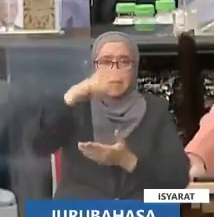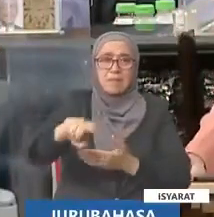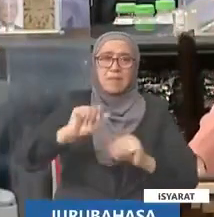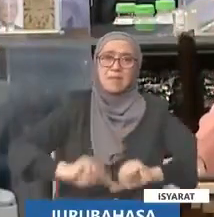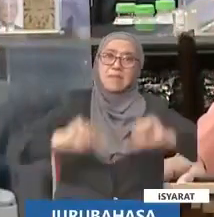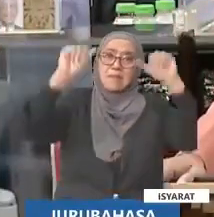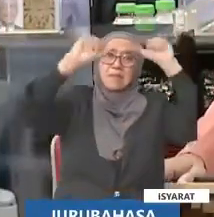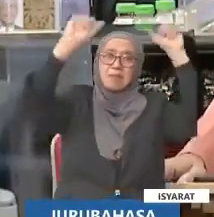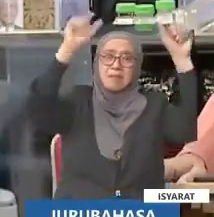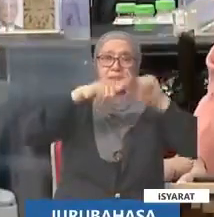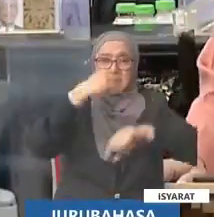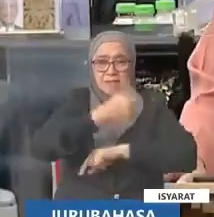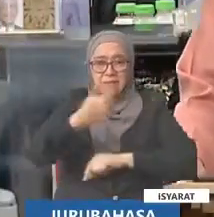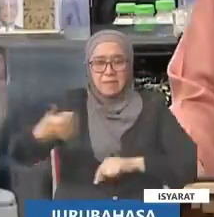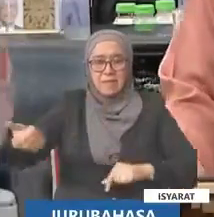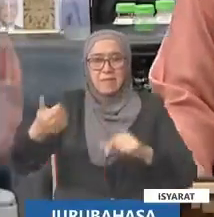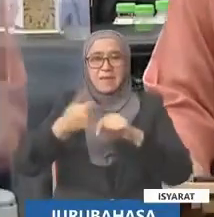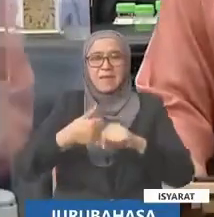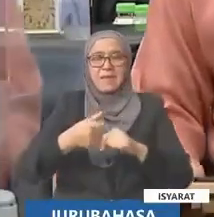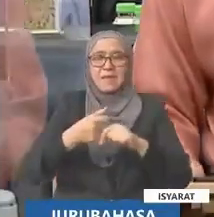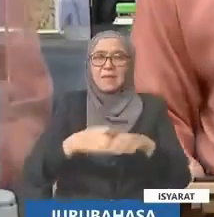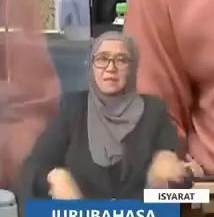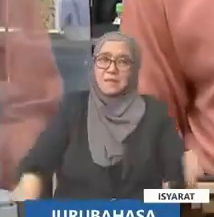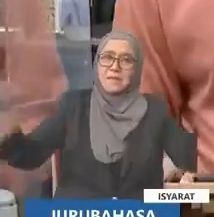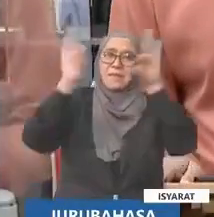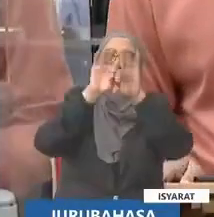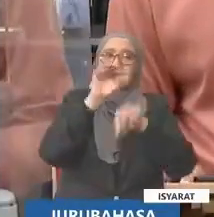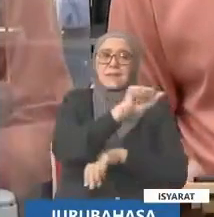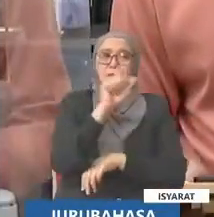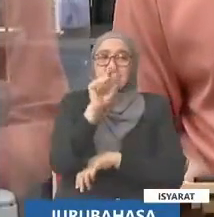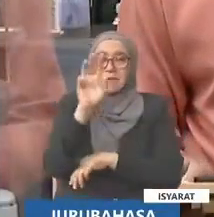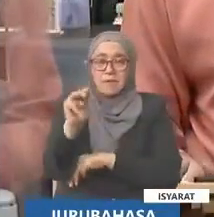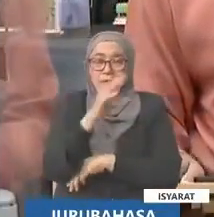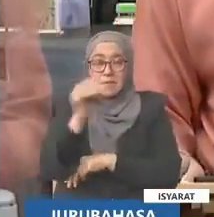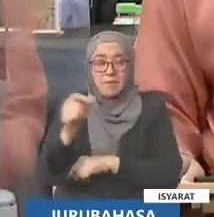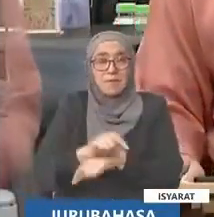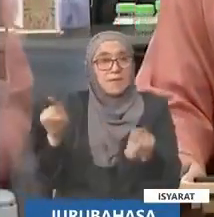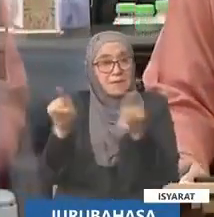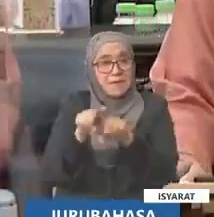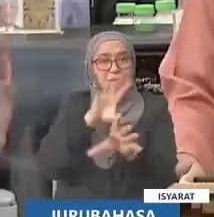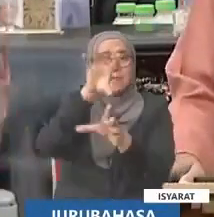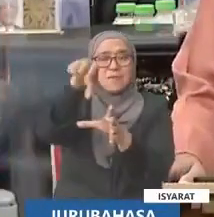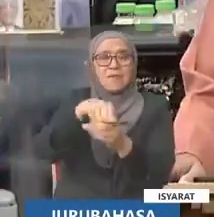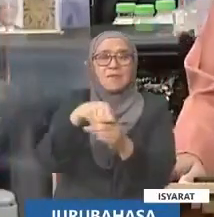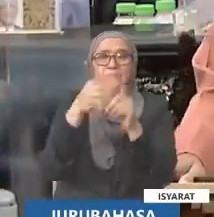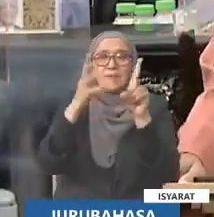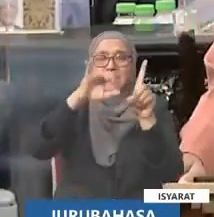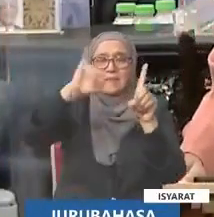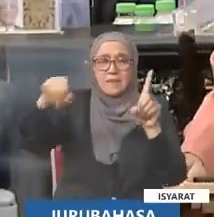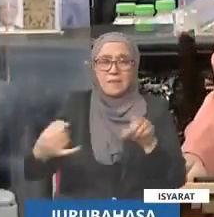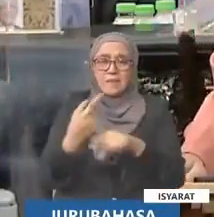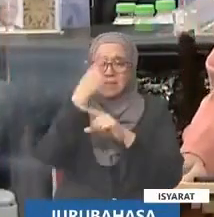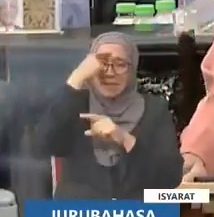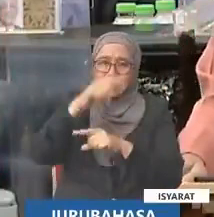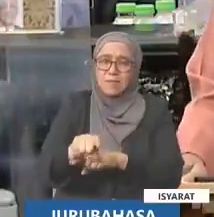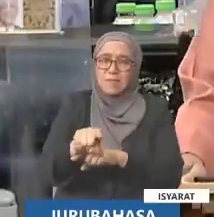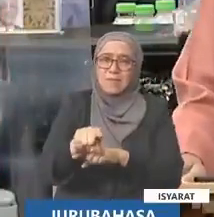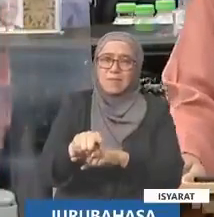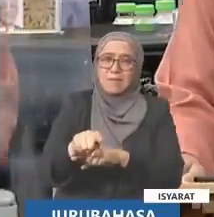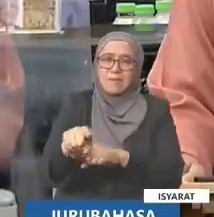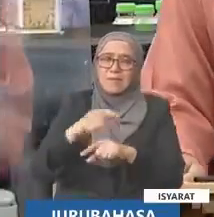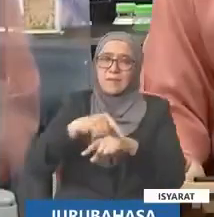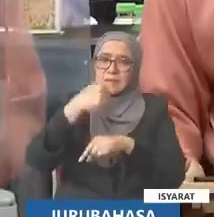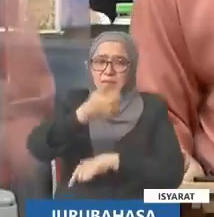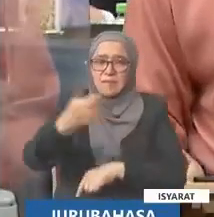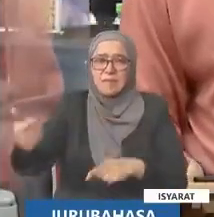aset-aset utama Angkatan Tentera Malaysia. Peruntukan ini turut melibatkan 14 juta ringgit bagi mengganti peralatan utama PASKAL dan PASKAU